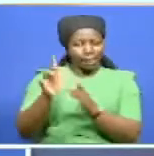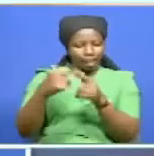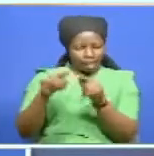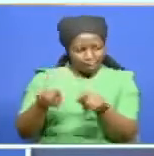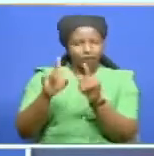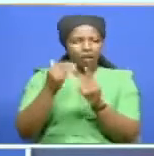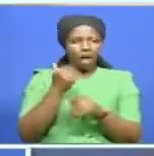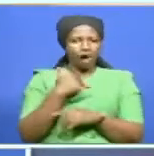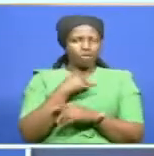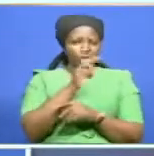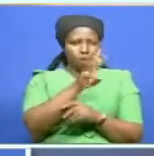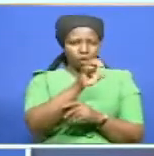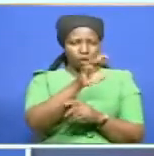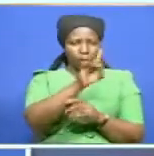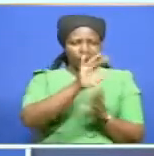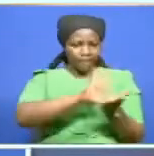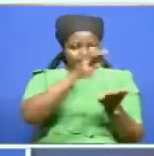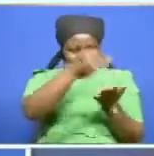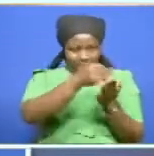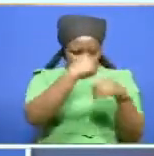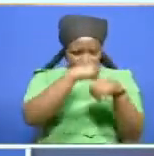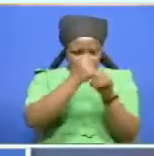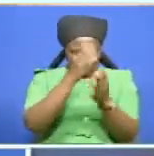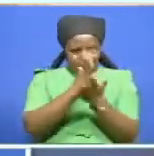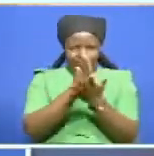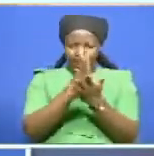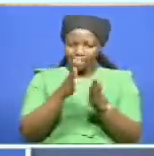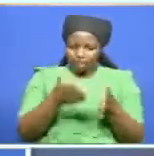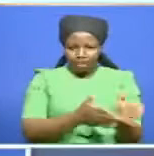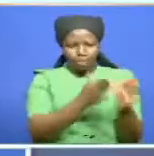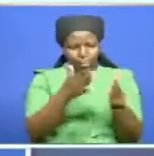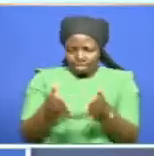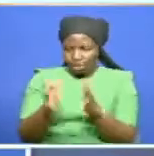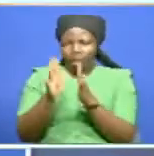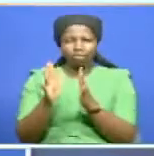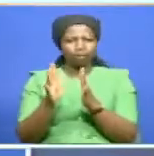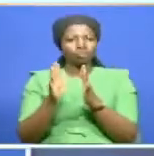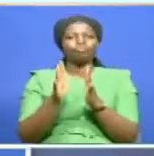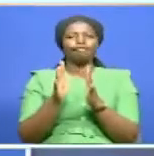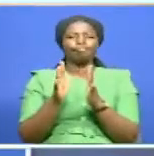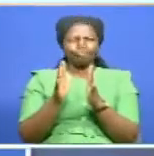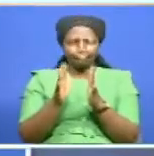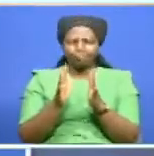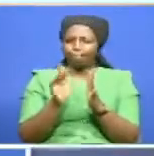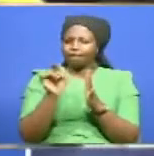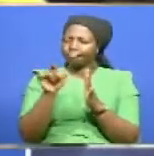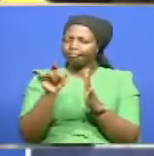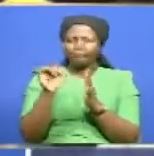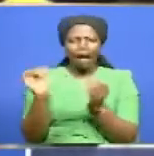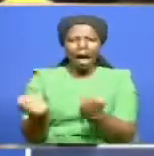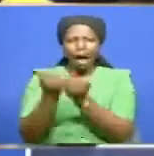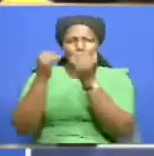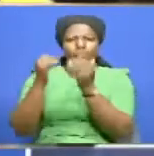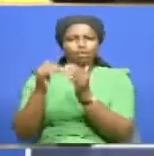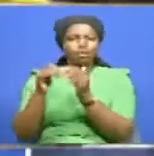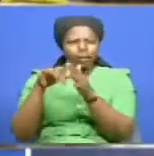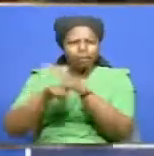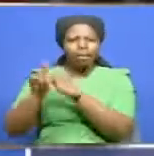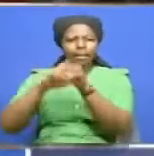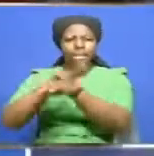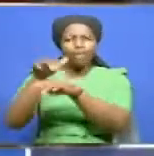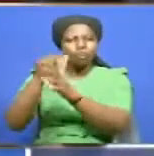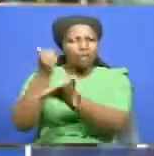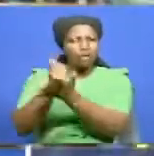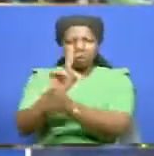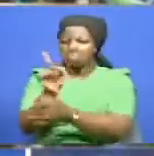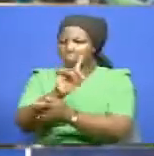Fund. Ndio barabara kama hizi isiwe ni ya kwenda kutengenezewa kule maofisi kubwa. President Kenyatta further